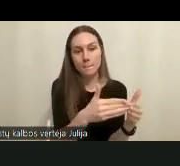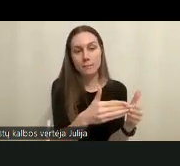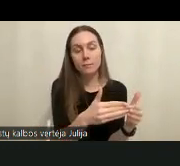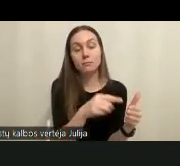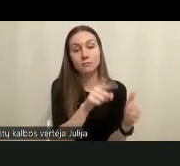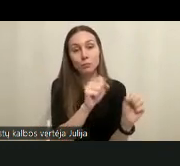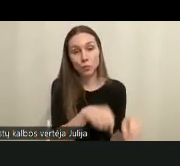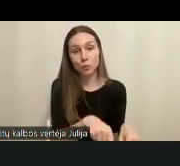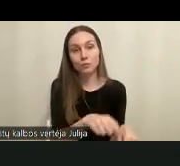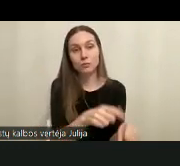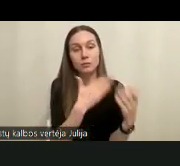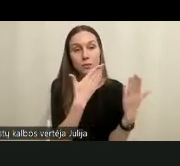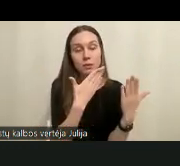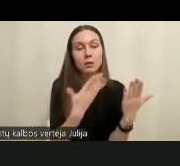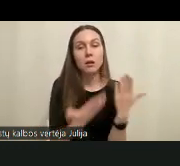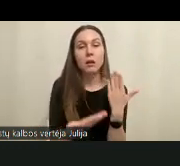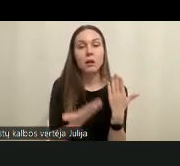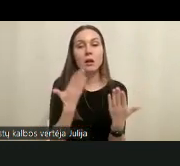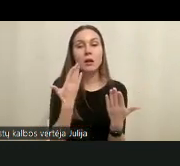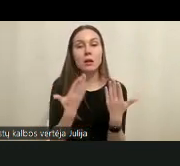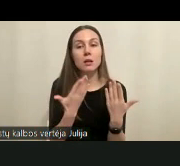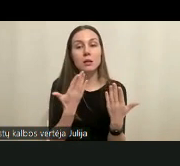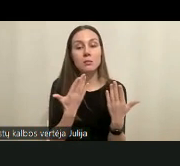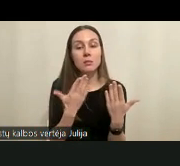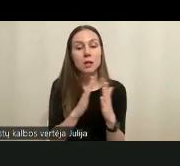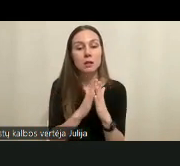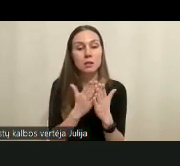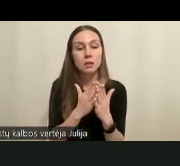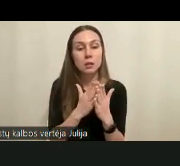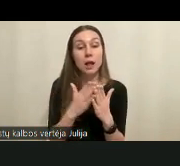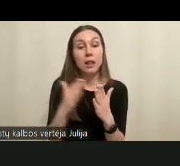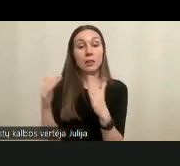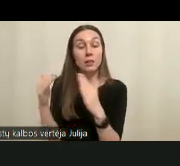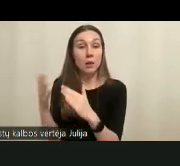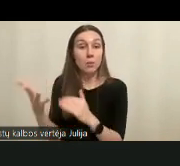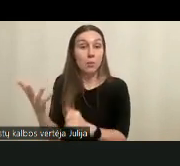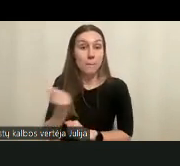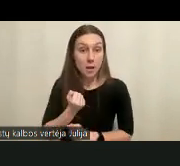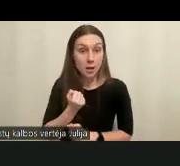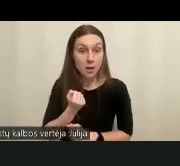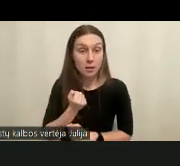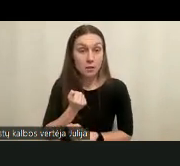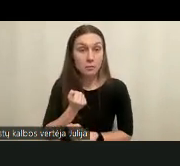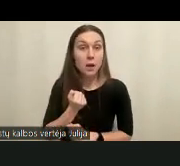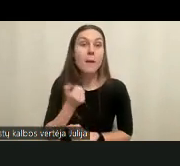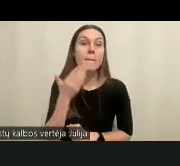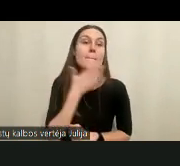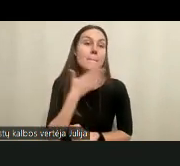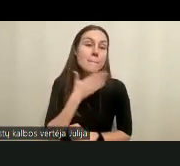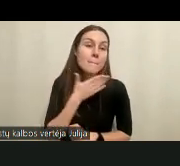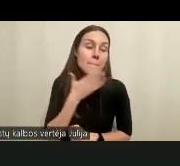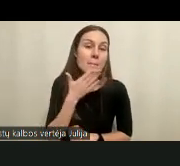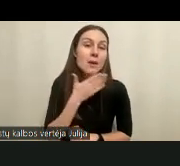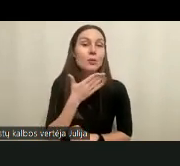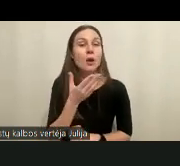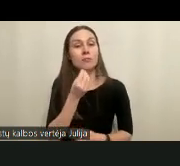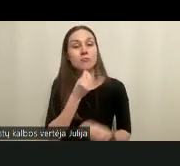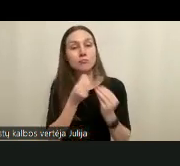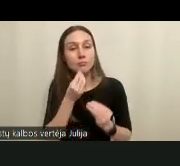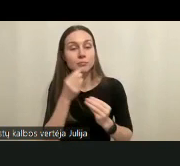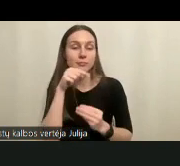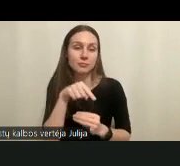skaityti arba gali skaityti knygas, kurias jie pasiima iš namų, tuomet, kai pietauja ar užkandžiauja ir